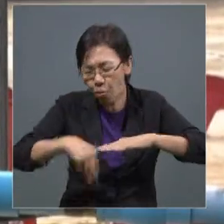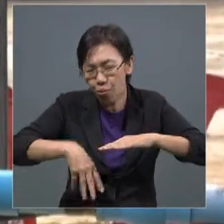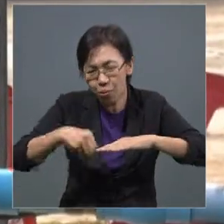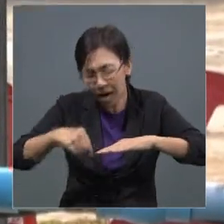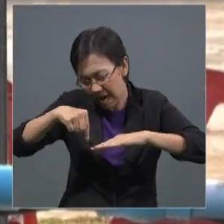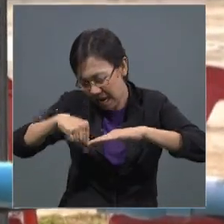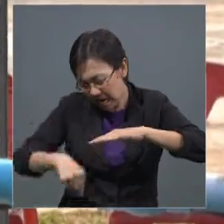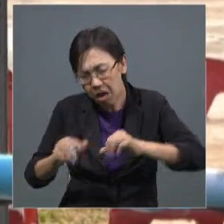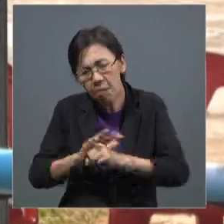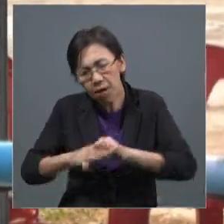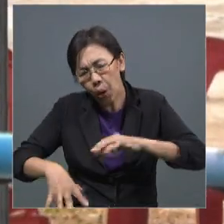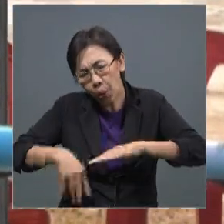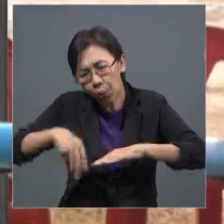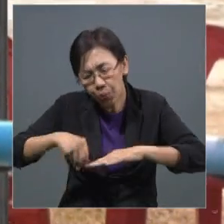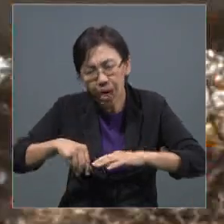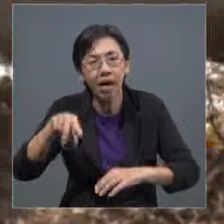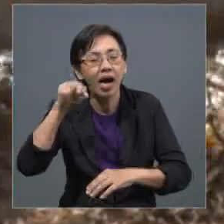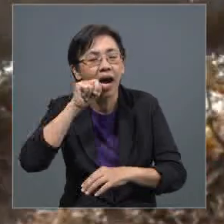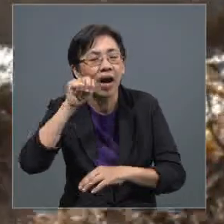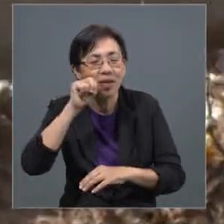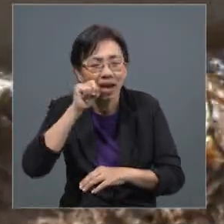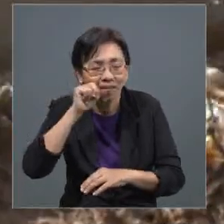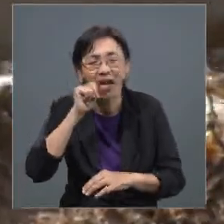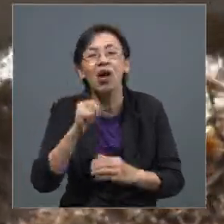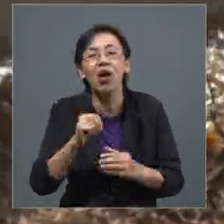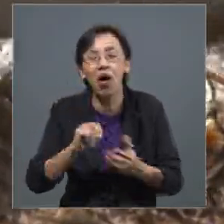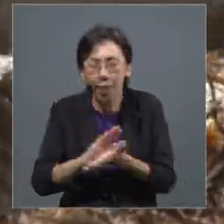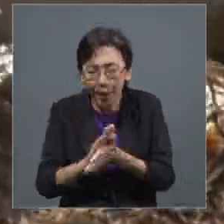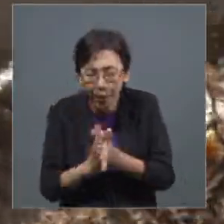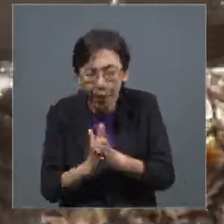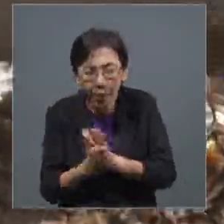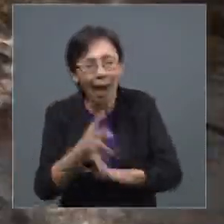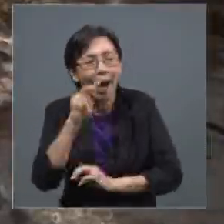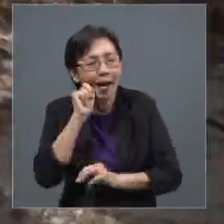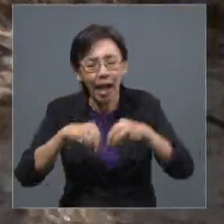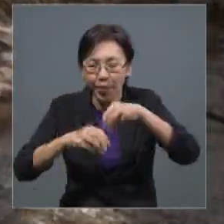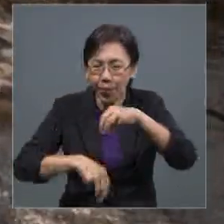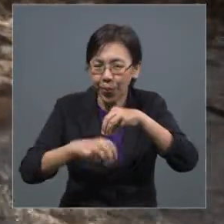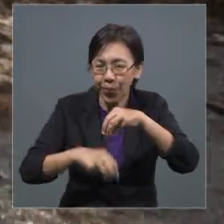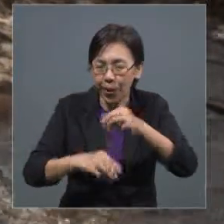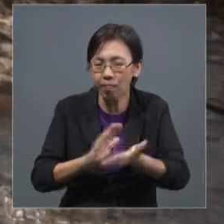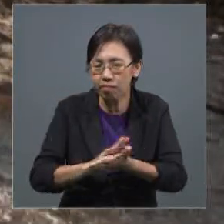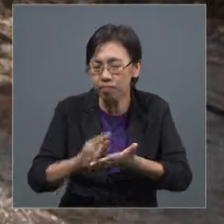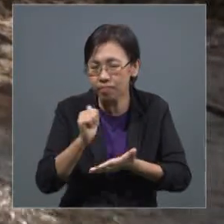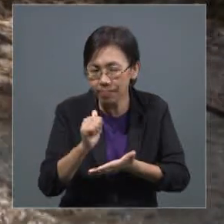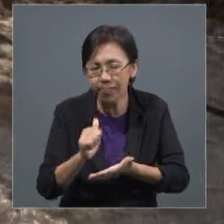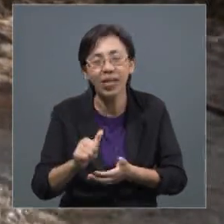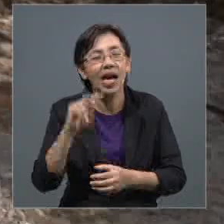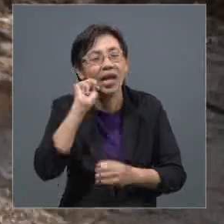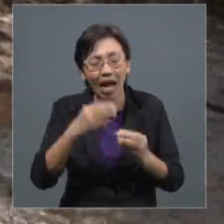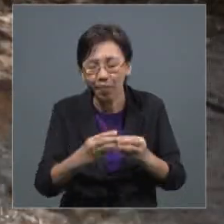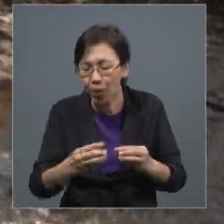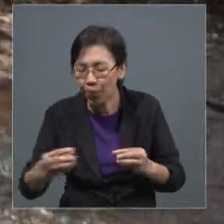ลึกที่เหมาะสมรวมไปถึงการนำน้ำเข้าสู่กระบวนการกรองให้ได้น้ำสำหรับการอุปโภคบริโภคและระบบการจ่ายน้ำไปยังครัว